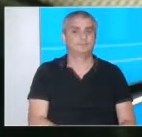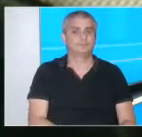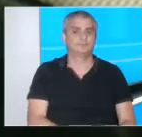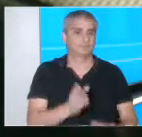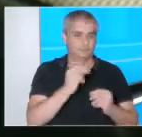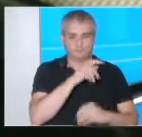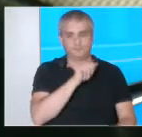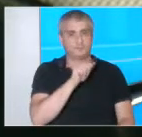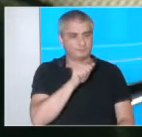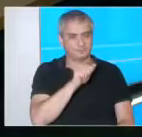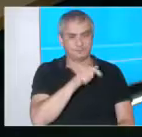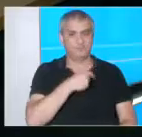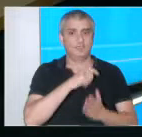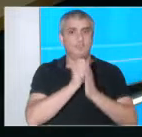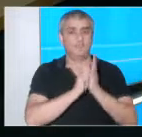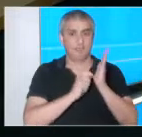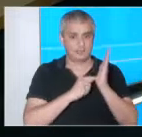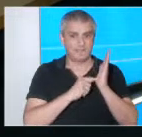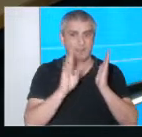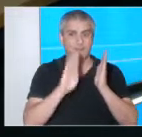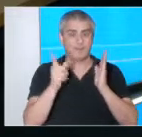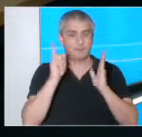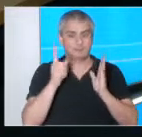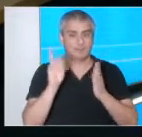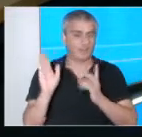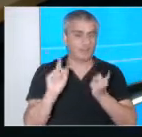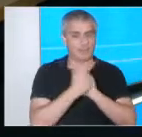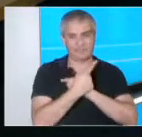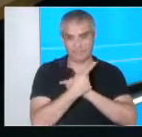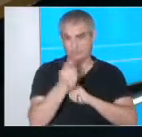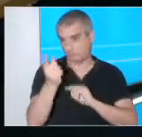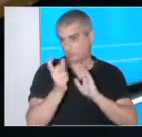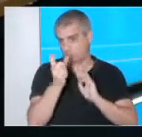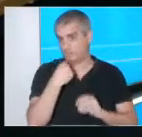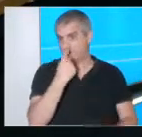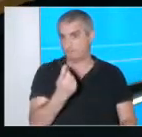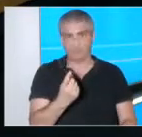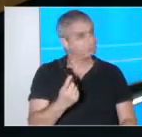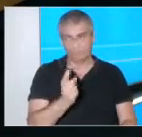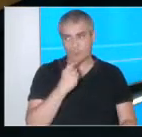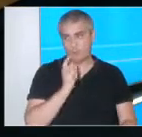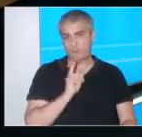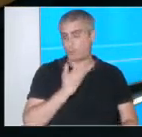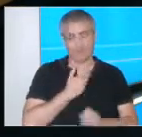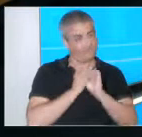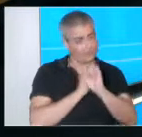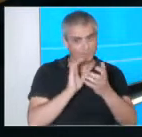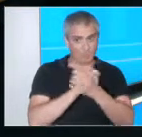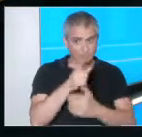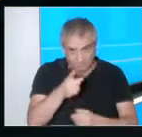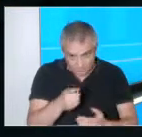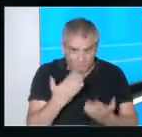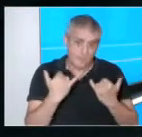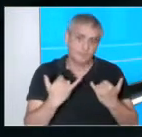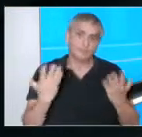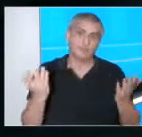אייכלר, אני אזכיר לצופים. מכתב. לנתניהו, שהוא צריך לפנות את מקומו, במילים שלכם אמרתם לו את זה. לא אמרנו. לא קיבלת גיבוי מהחברים שלך, ואתה אומר